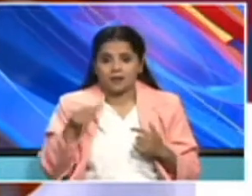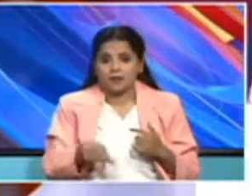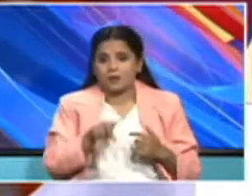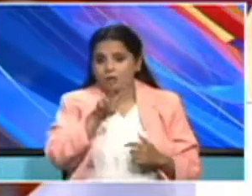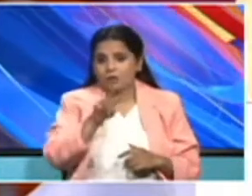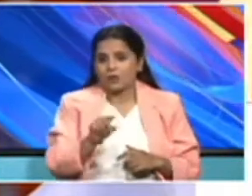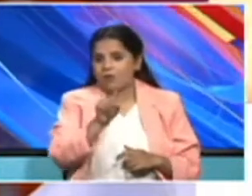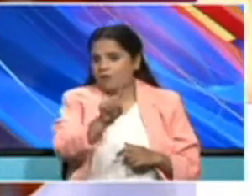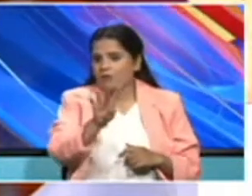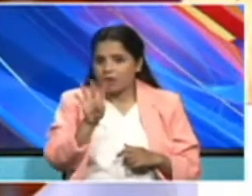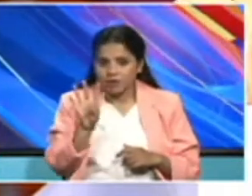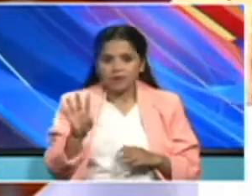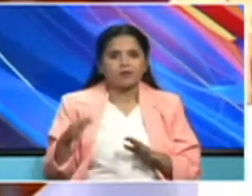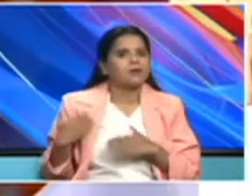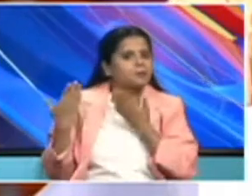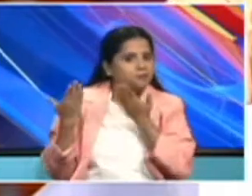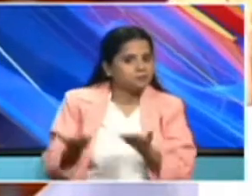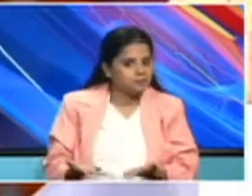2014 से